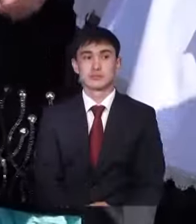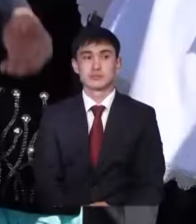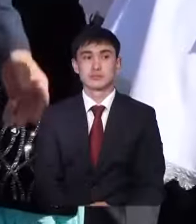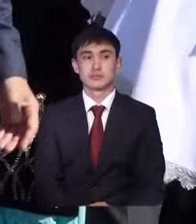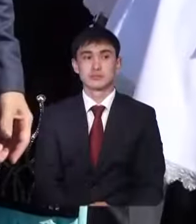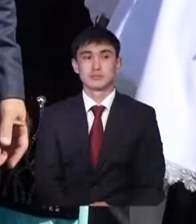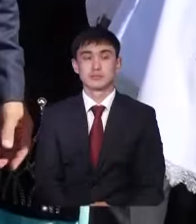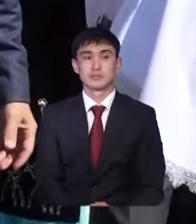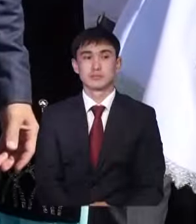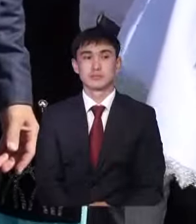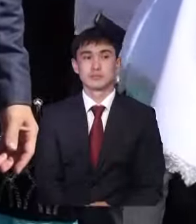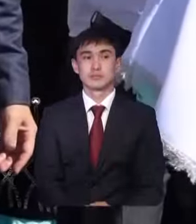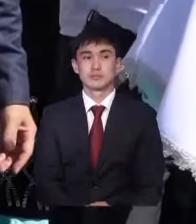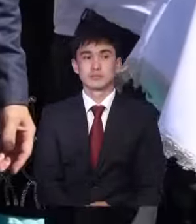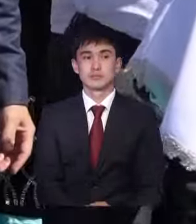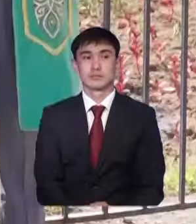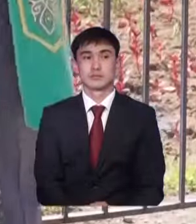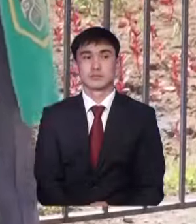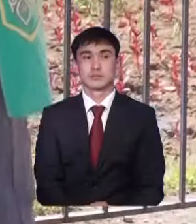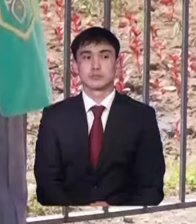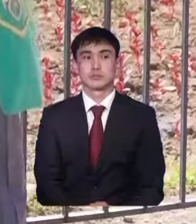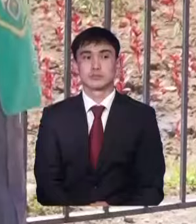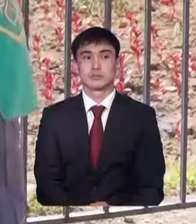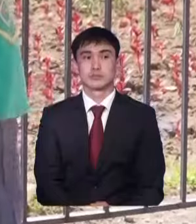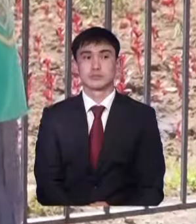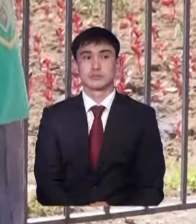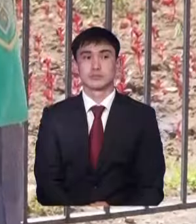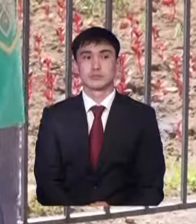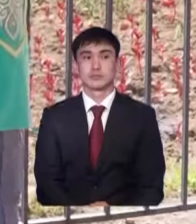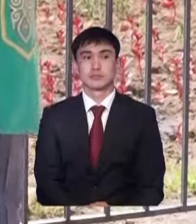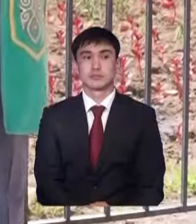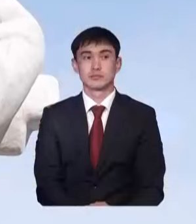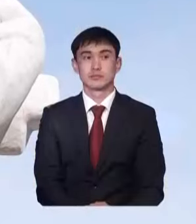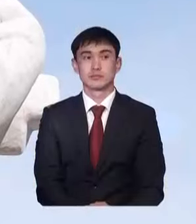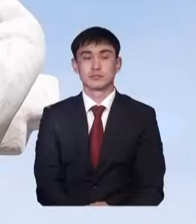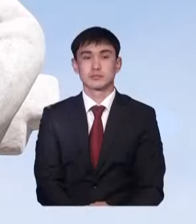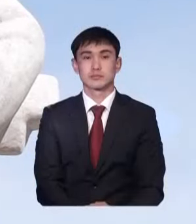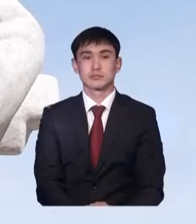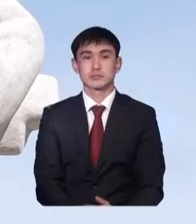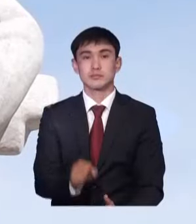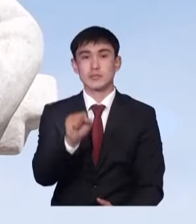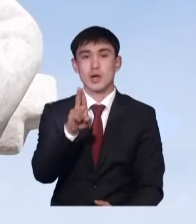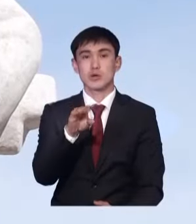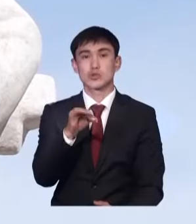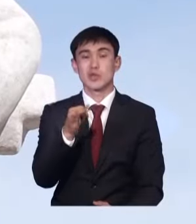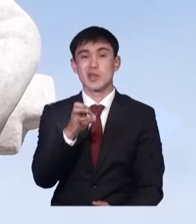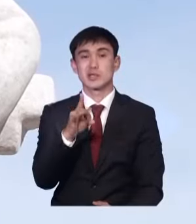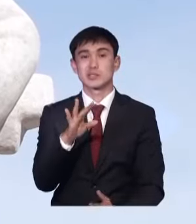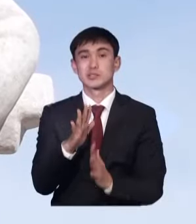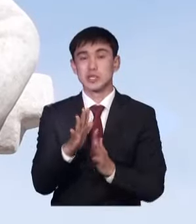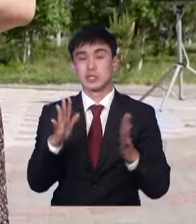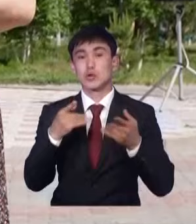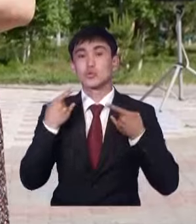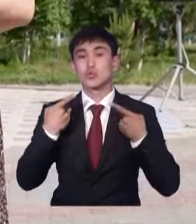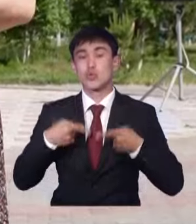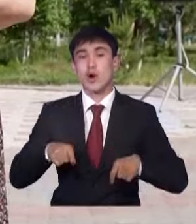ай, қуанышын халқымның көріңіздер ай. Ақсу Ілиястың шабытын шалқытқан